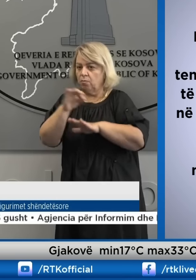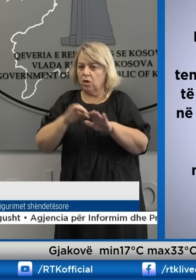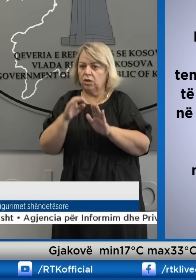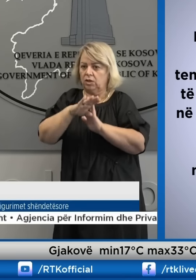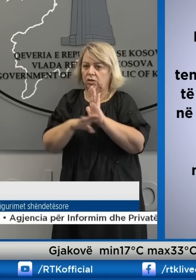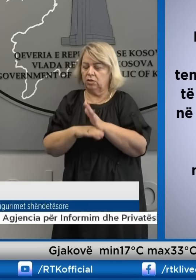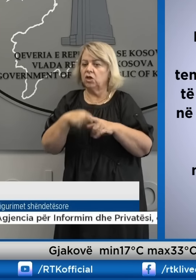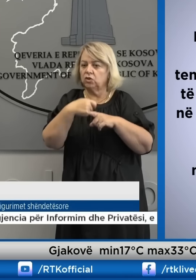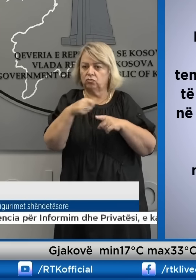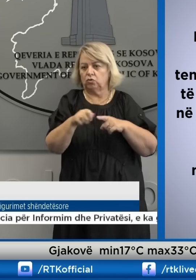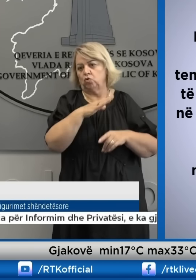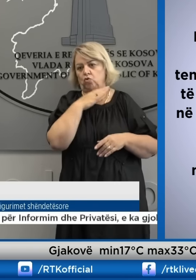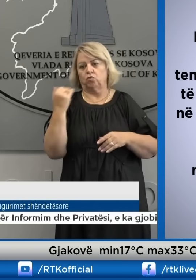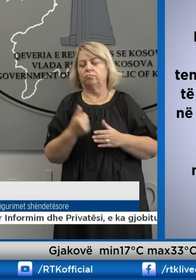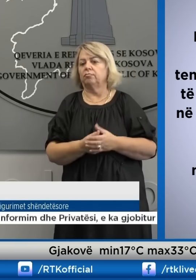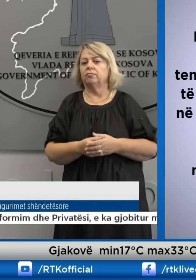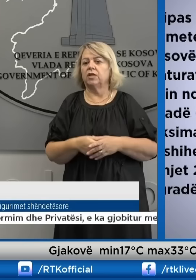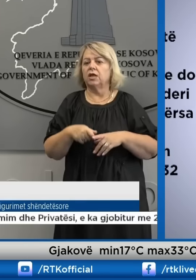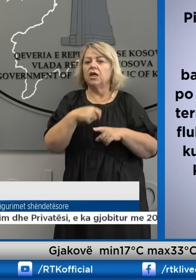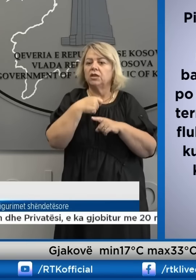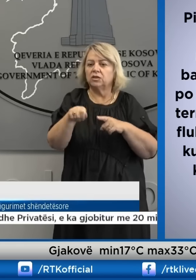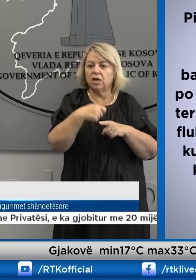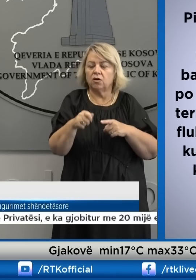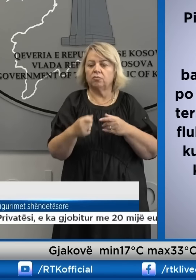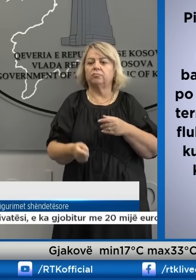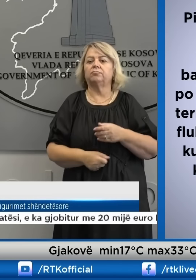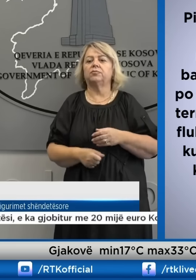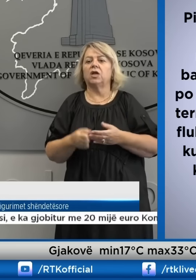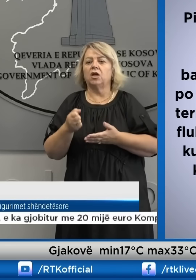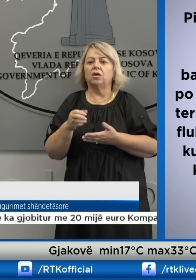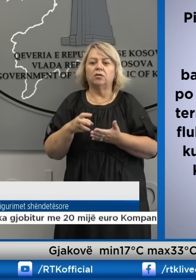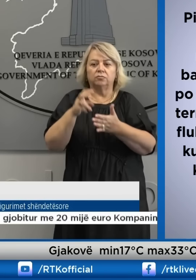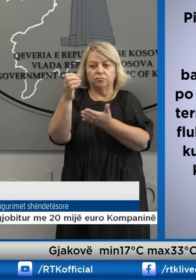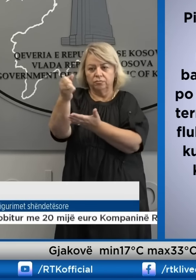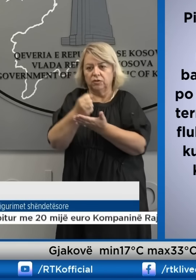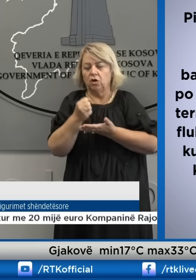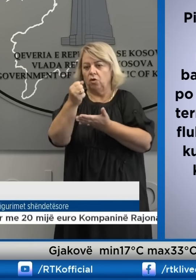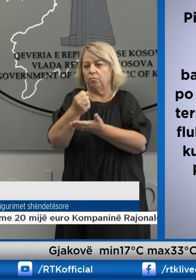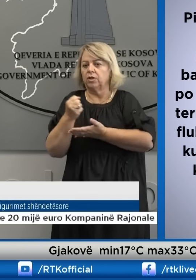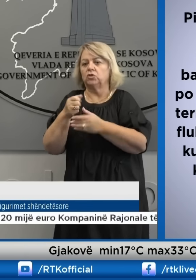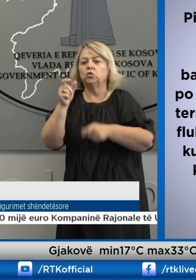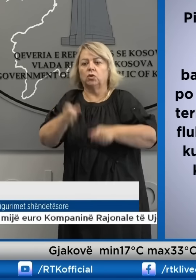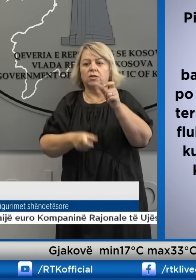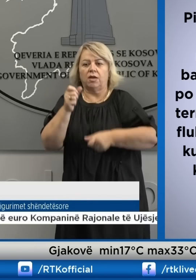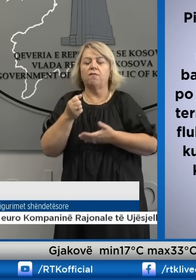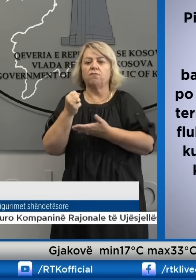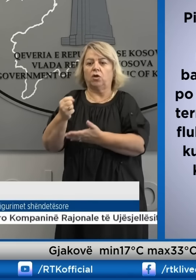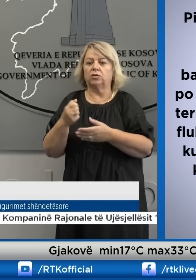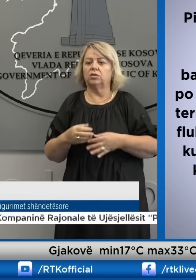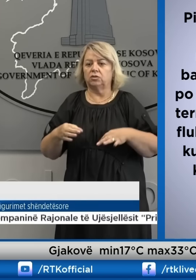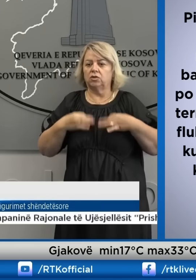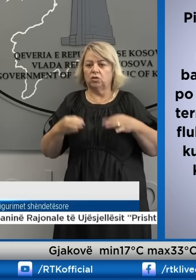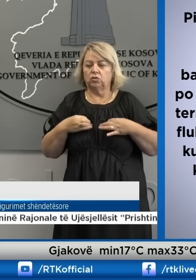ligj, po rregullohen shumë gjëra, po rregullohen edhe çështjes e mbledhjes së kontributeve për qytetarët për fondin e sigurimeve shëndetësore